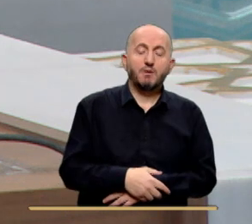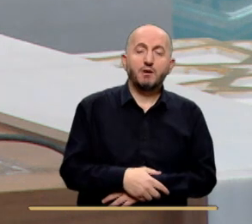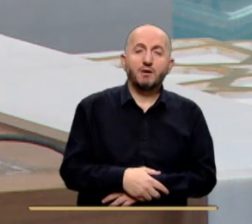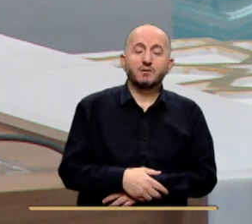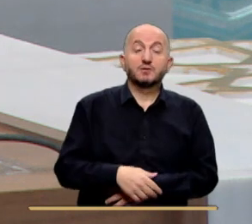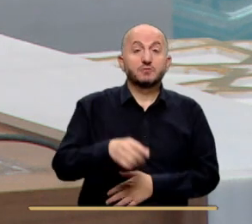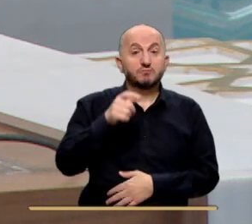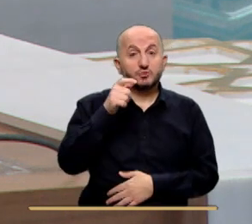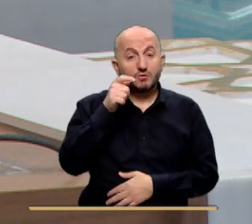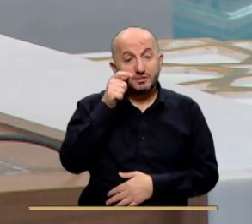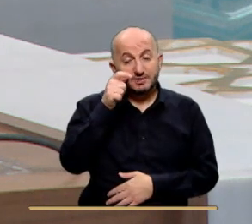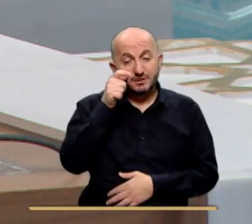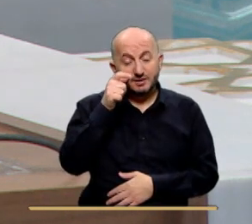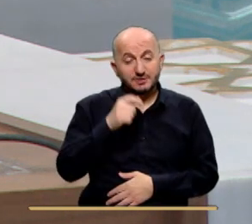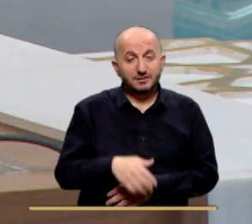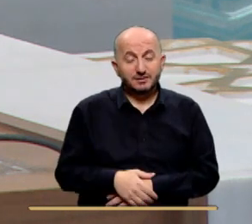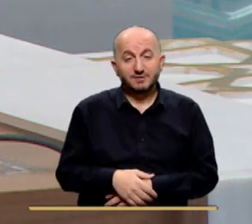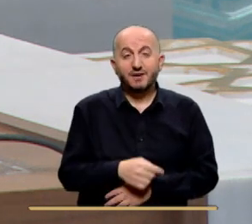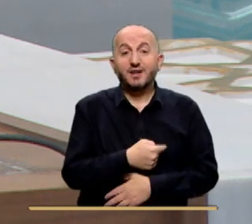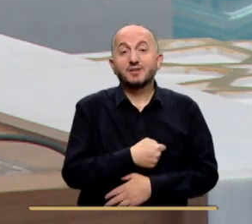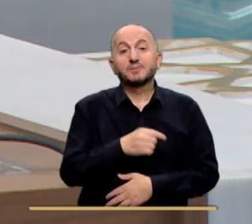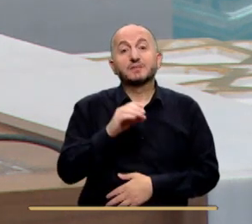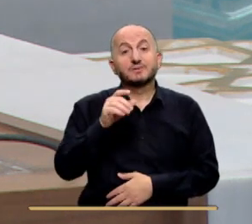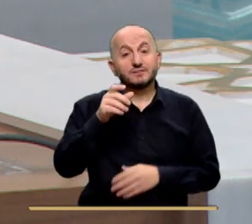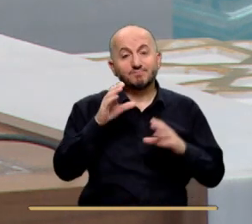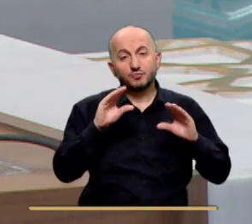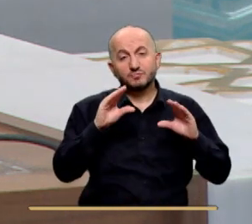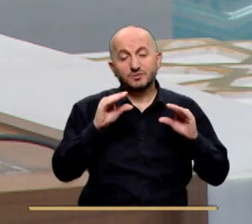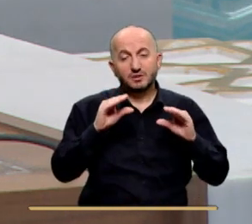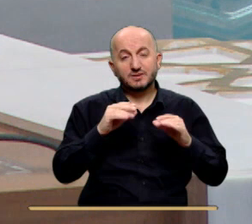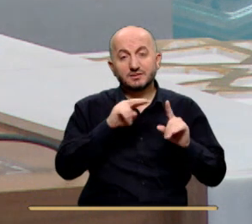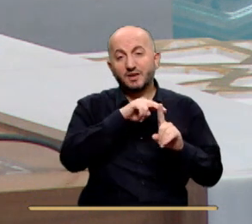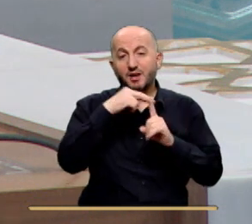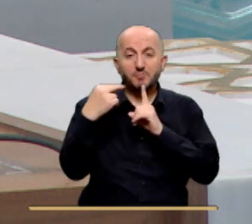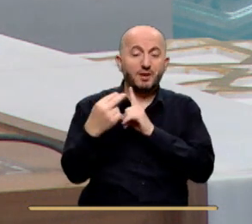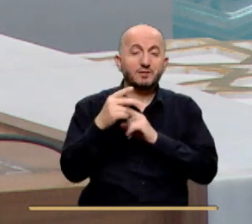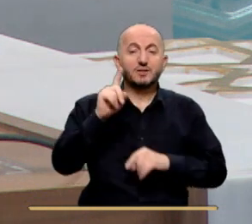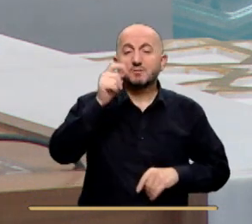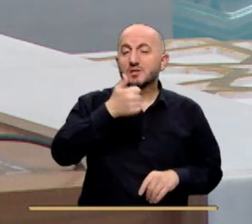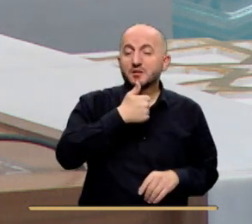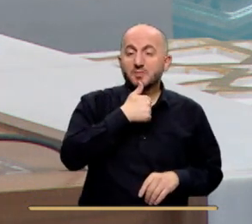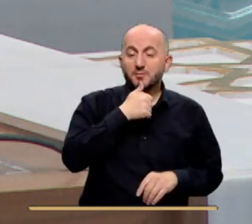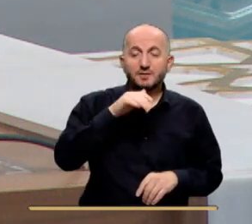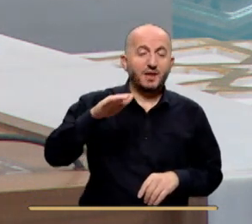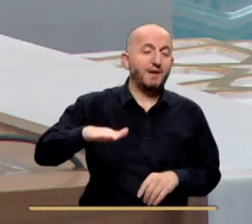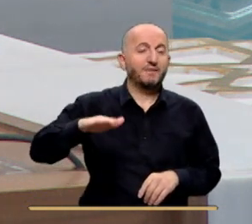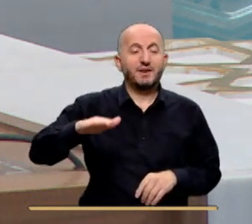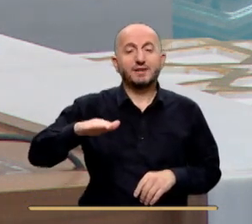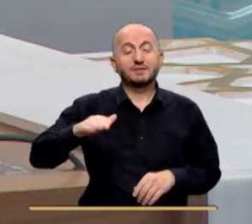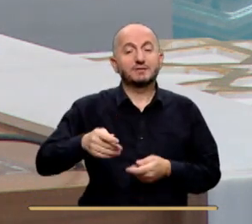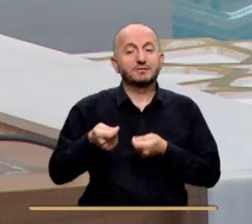kadar hassastır ki sahabe-i kiram efendilerimize bir babanın